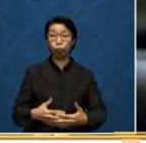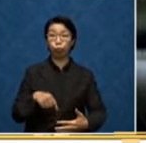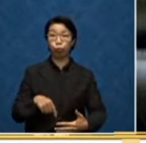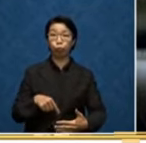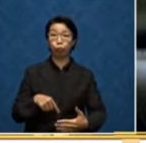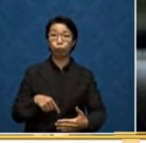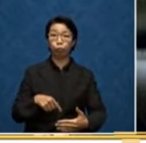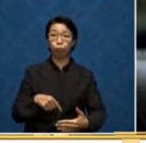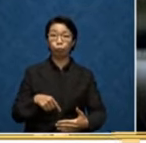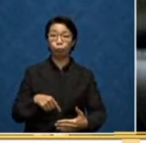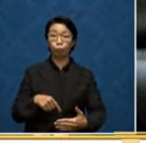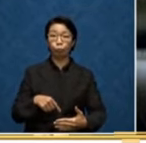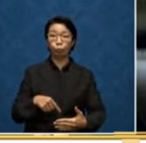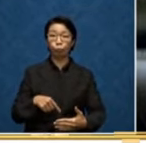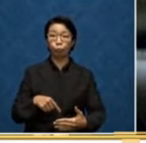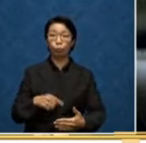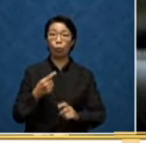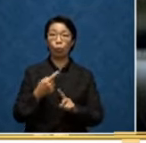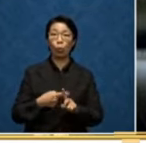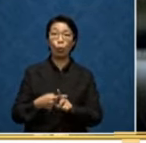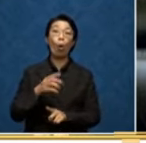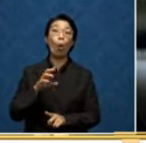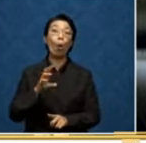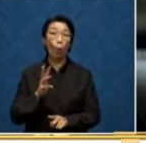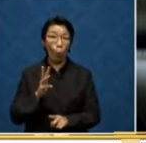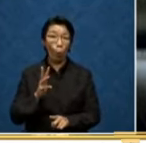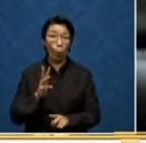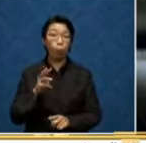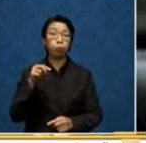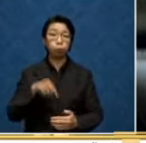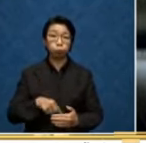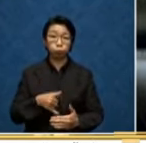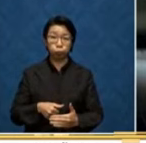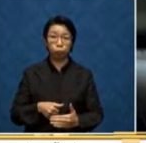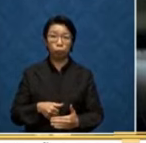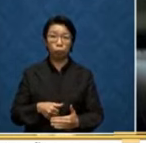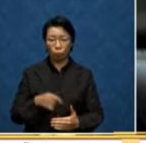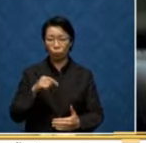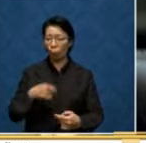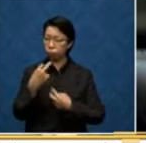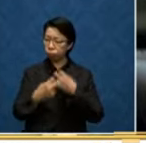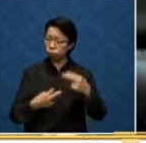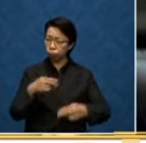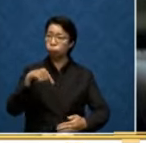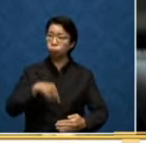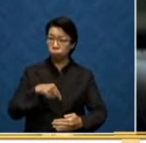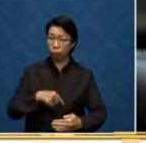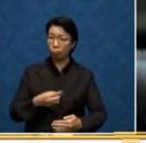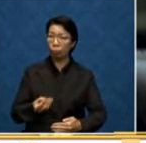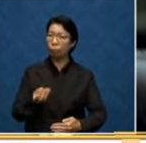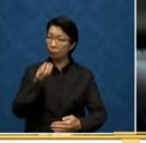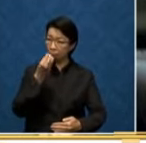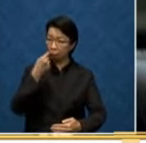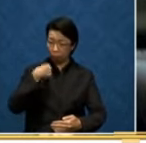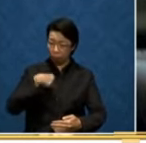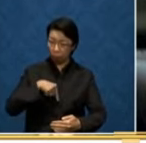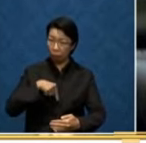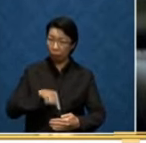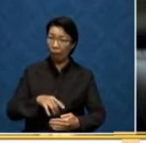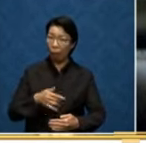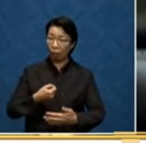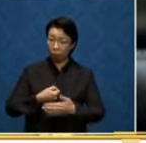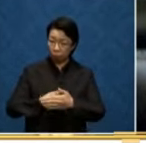งระยะ6เดือนก็ยังต้องได้รับการดูแลก่อนที่จะออกมาสำ